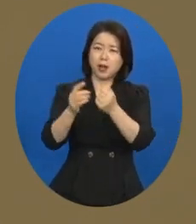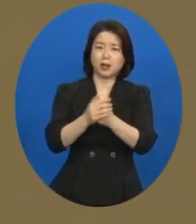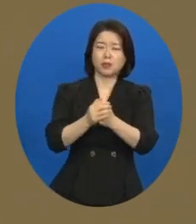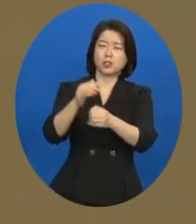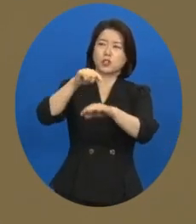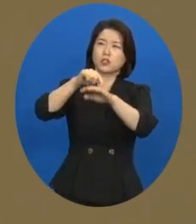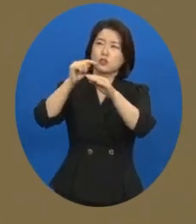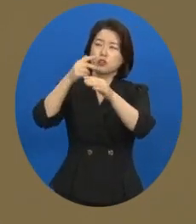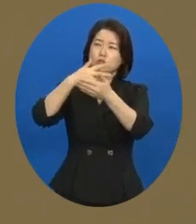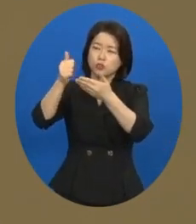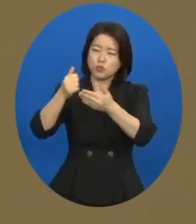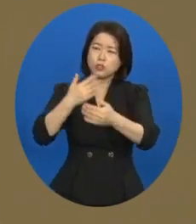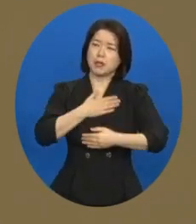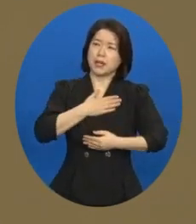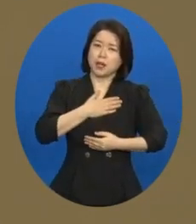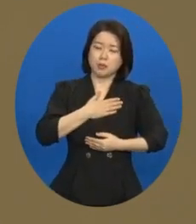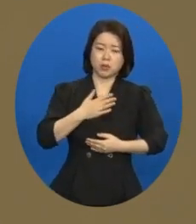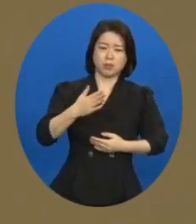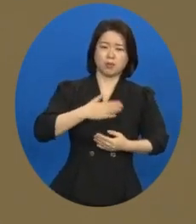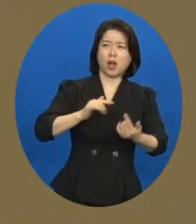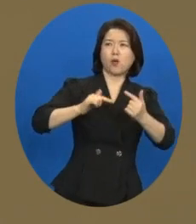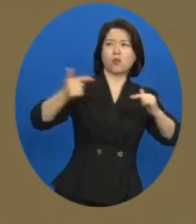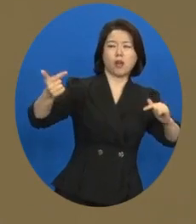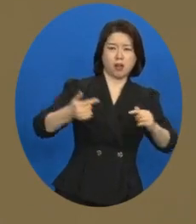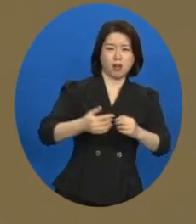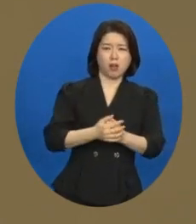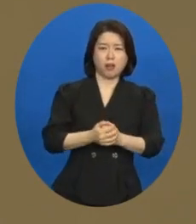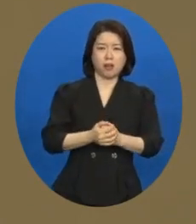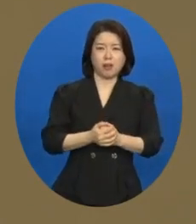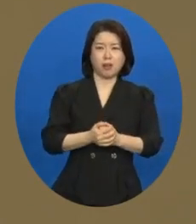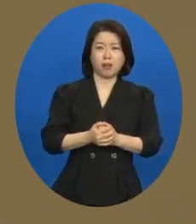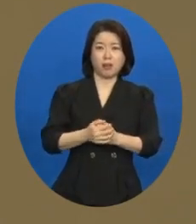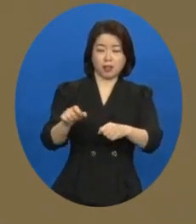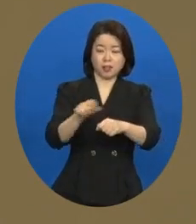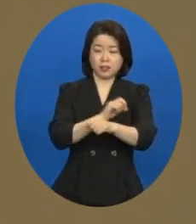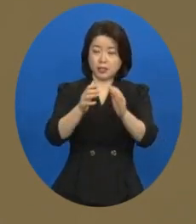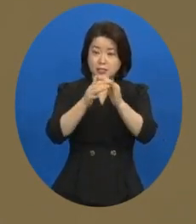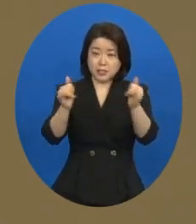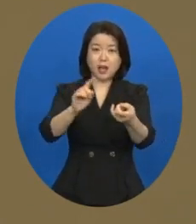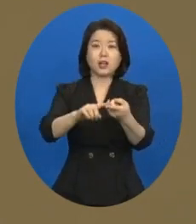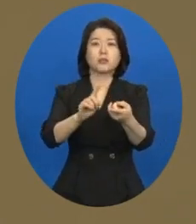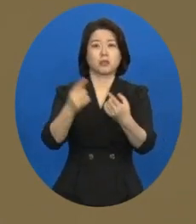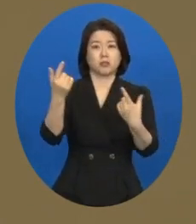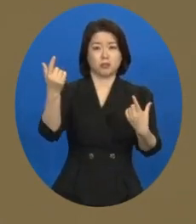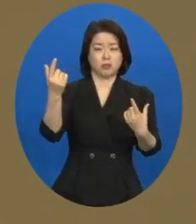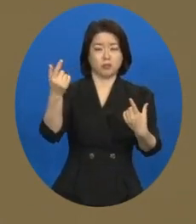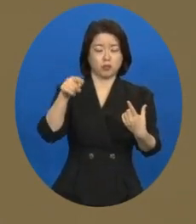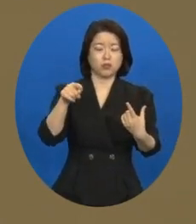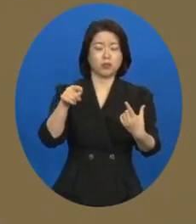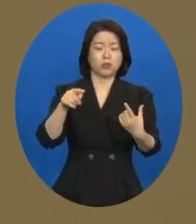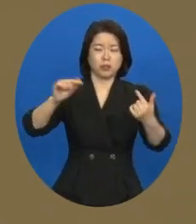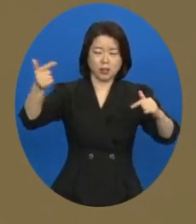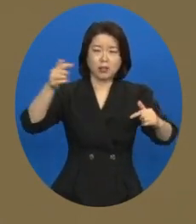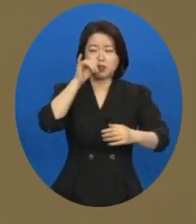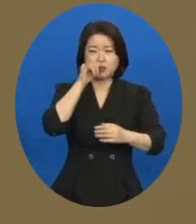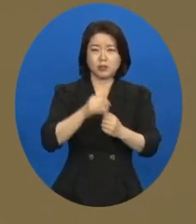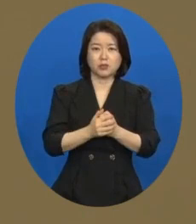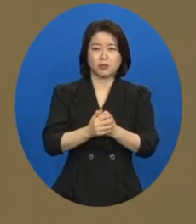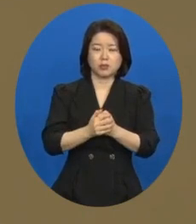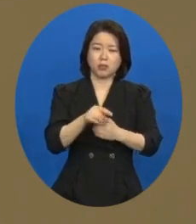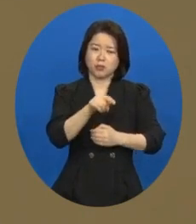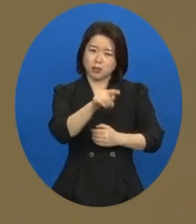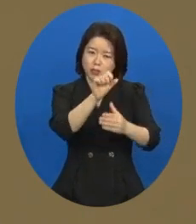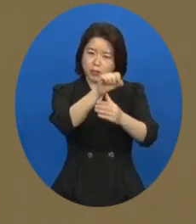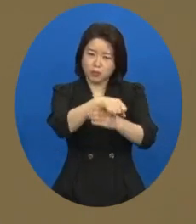주님의 감정은 제 감정과 달랐어요. 특히 사람에 대해서 그랬습니다. 용납할 수 없을 것